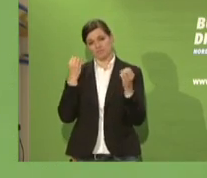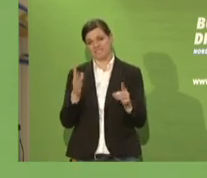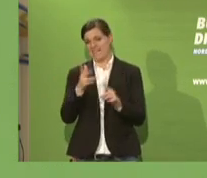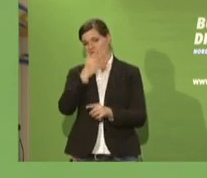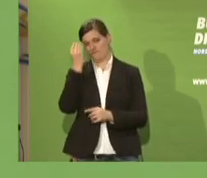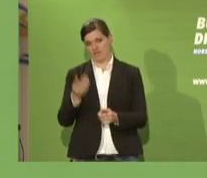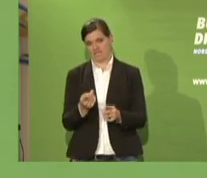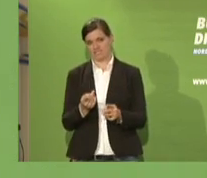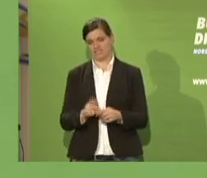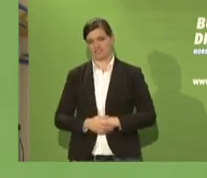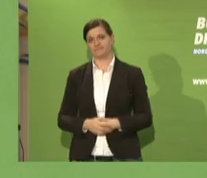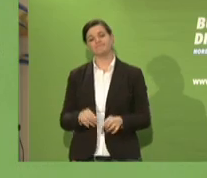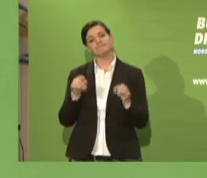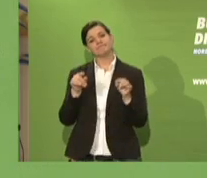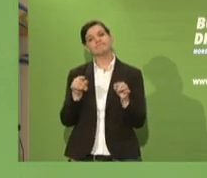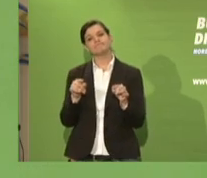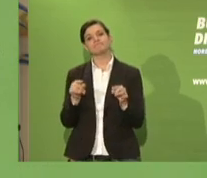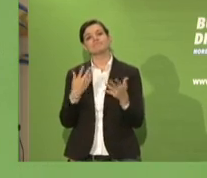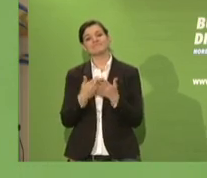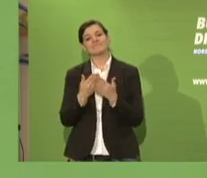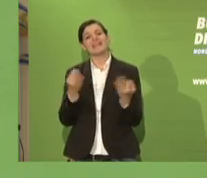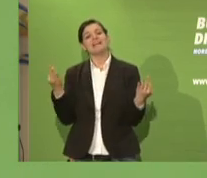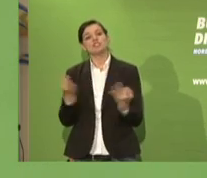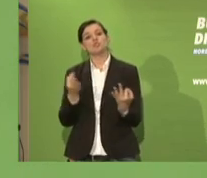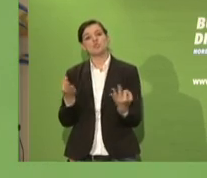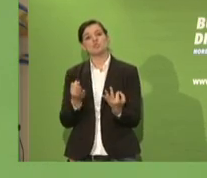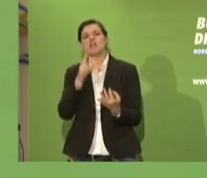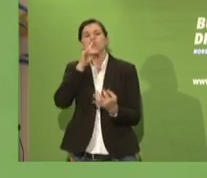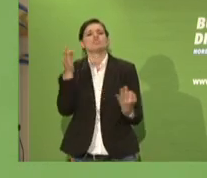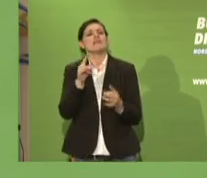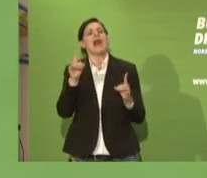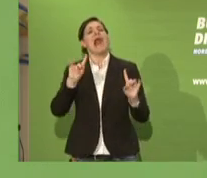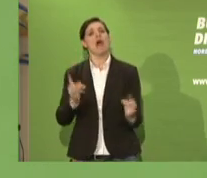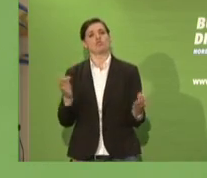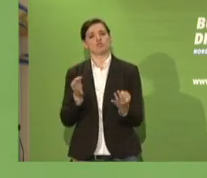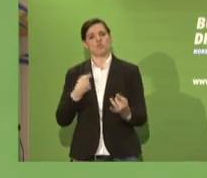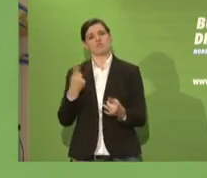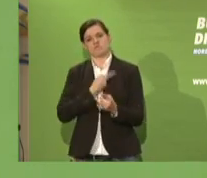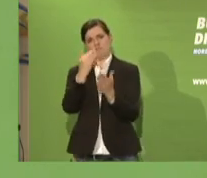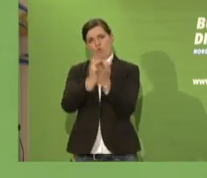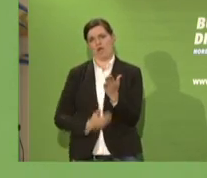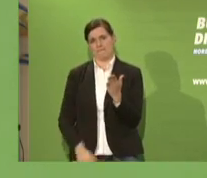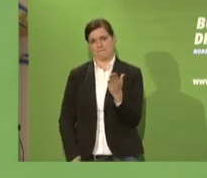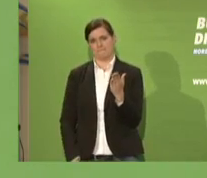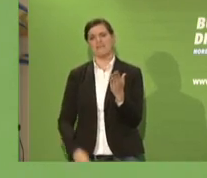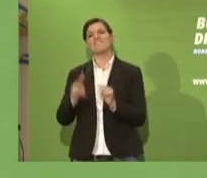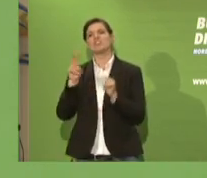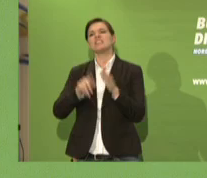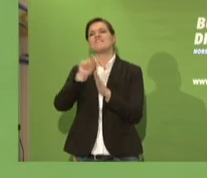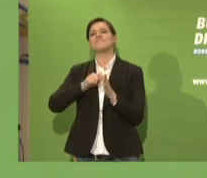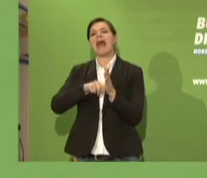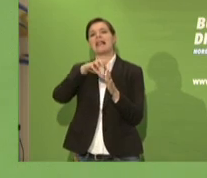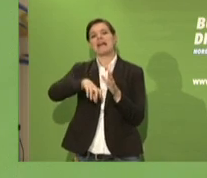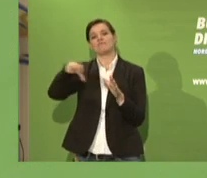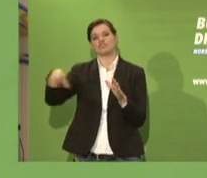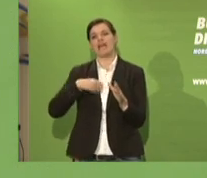nur, aber es hatte eben auch was mit unserer Programmatik zu tun, die wir ja alle an den Wahlkampf stellen, ihr habt es ja gemerkt,